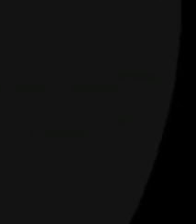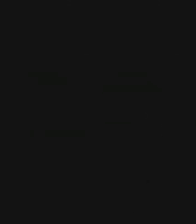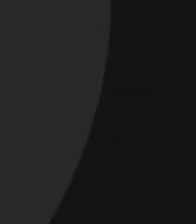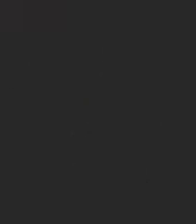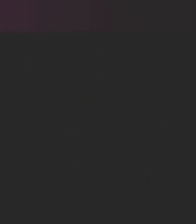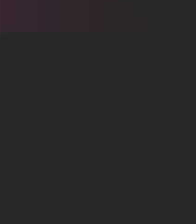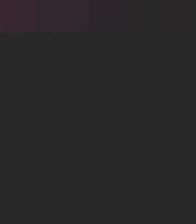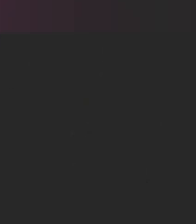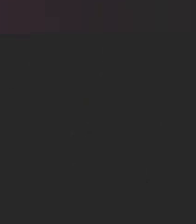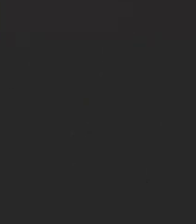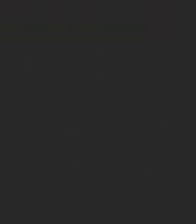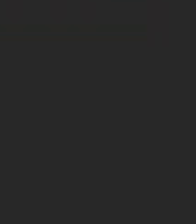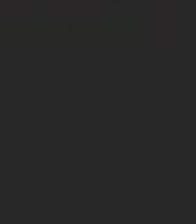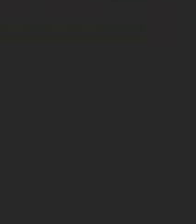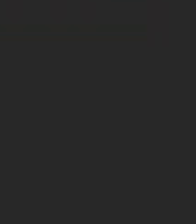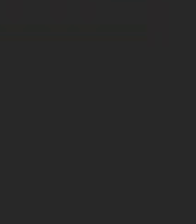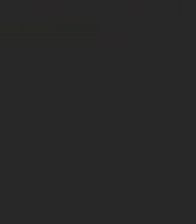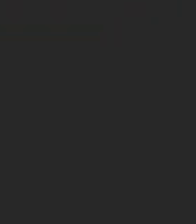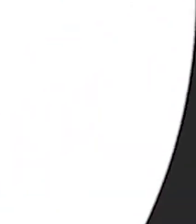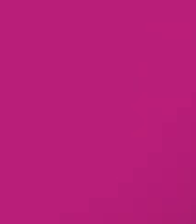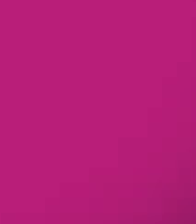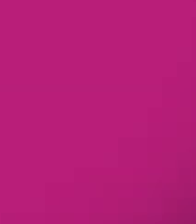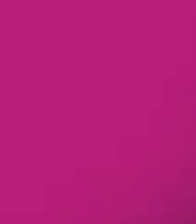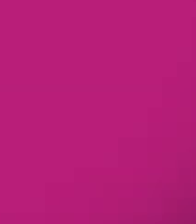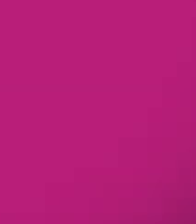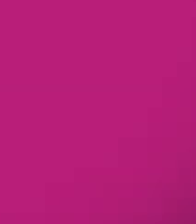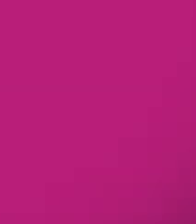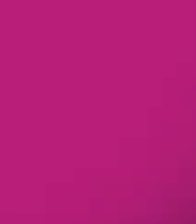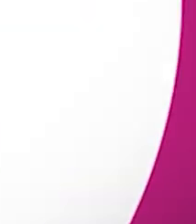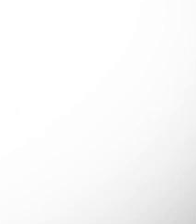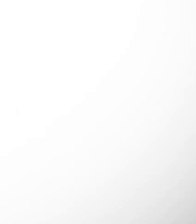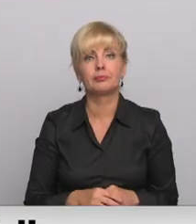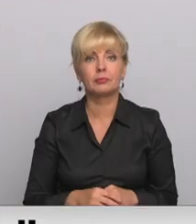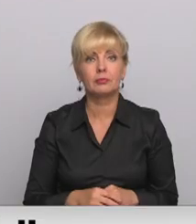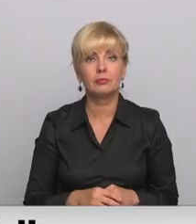Re, visi ēters ir te!